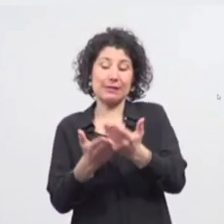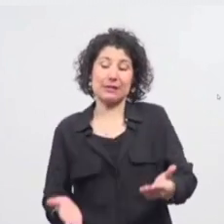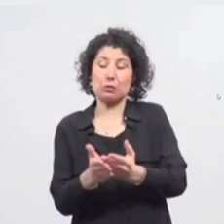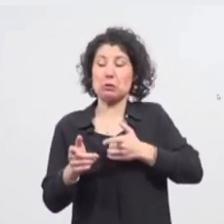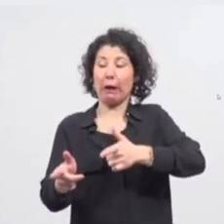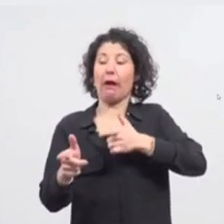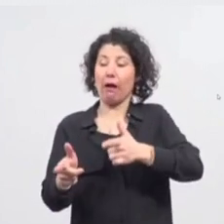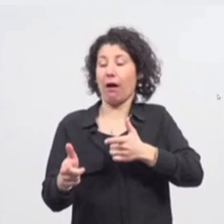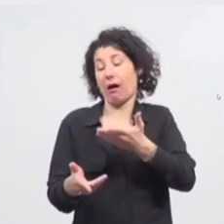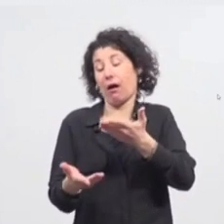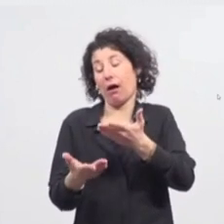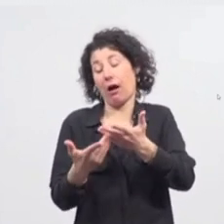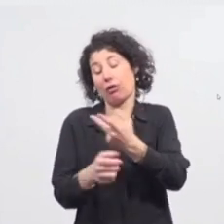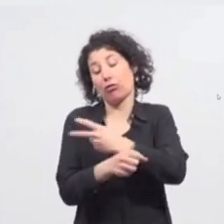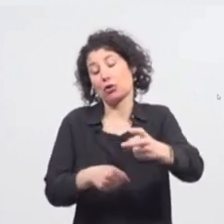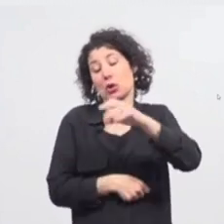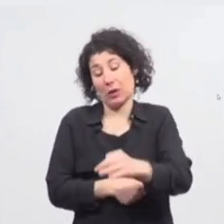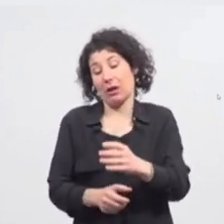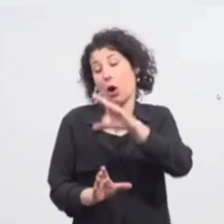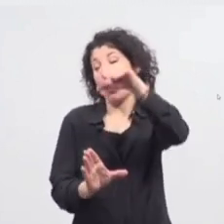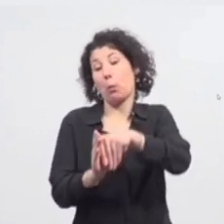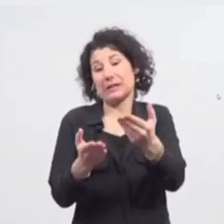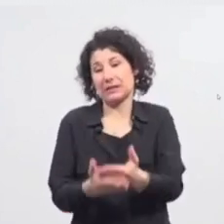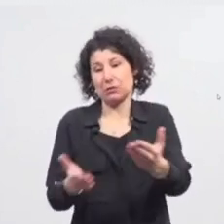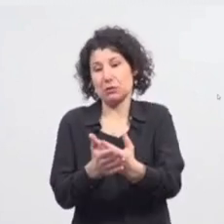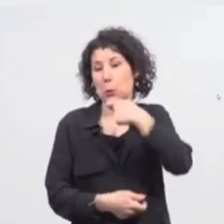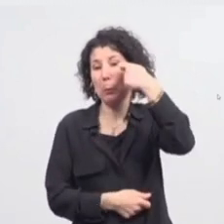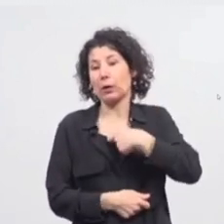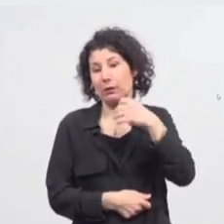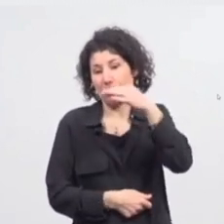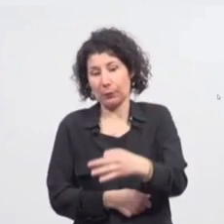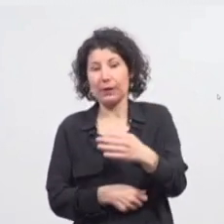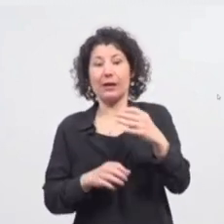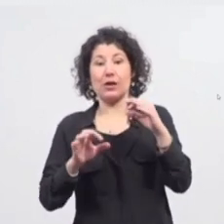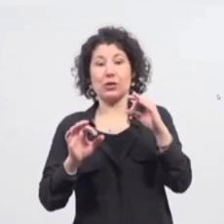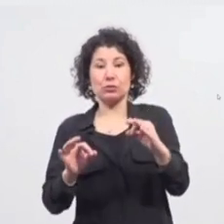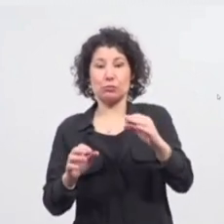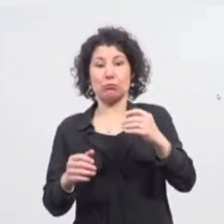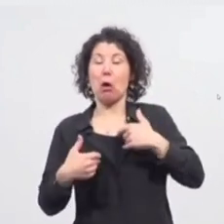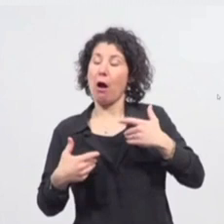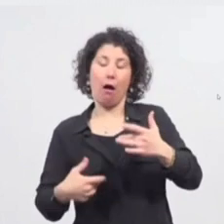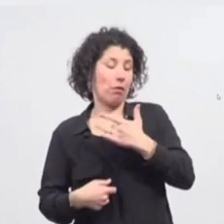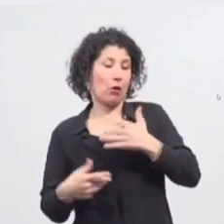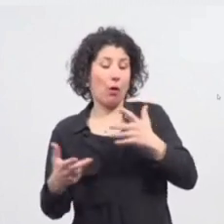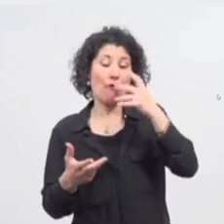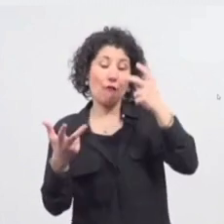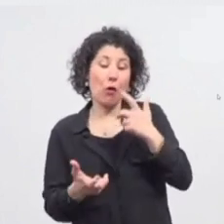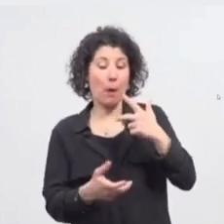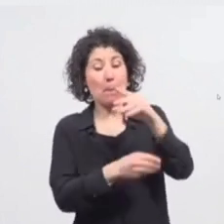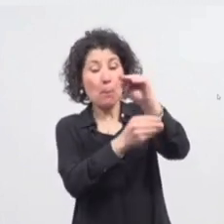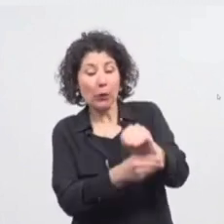pas exception. Je partage la volonté de coopérer pour soutenir sa préservation. Aujourd'hui, les ministres ont